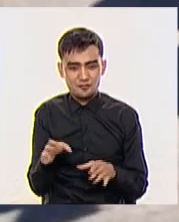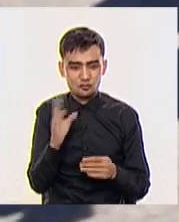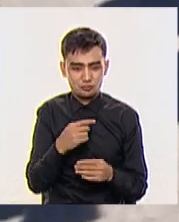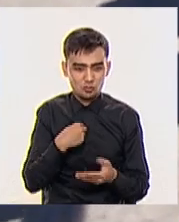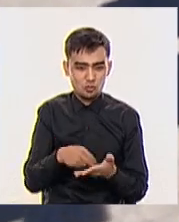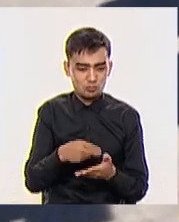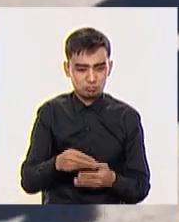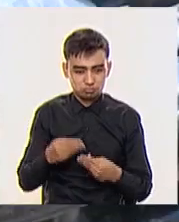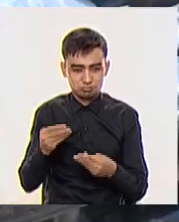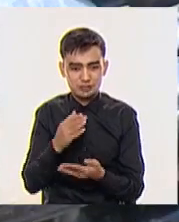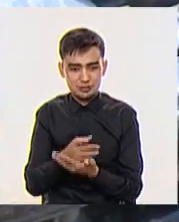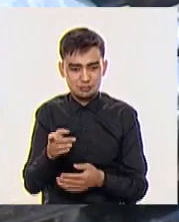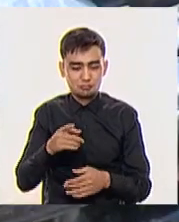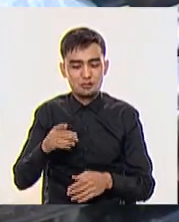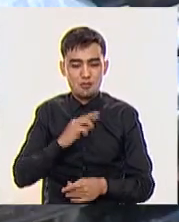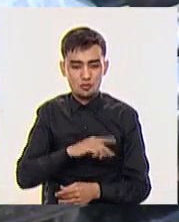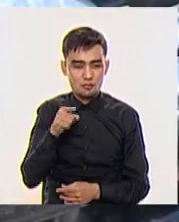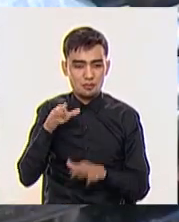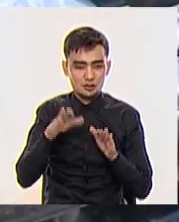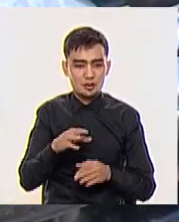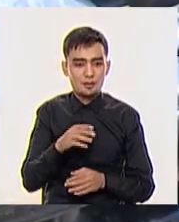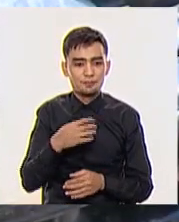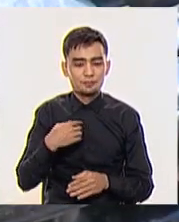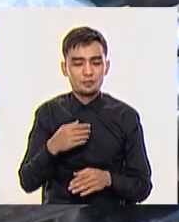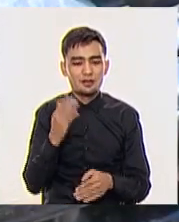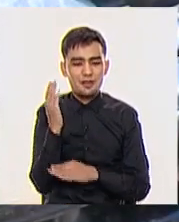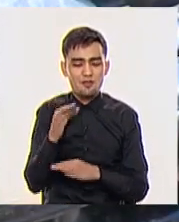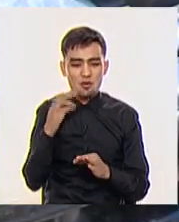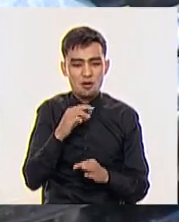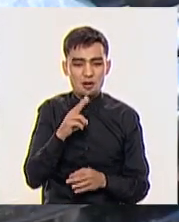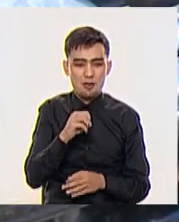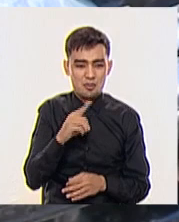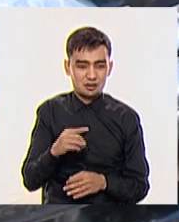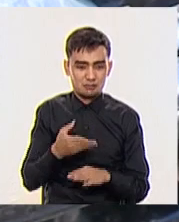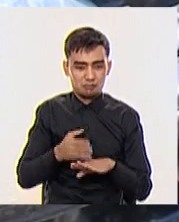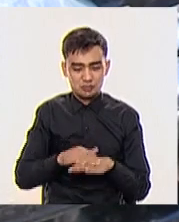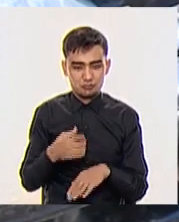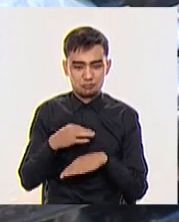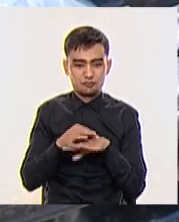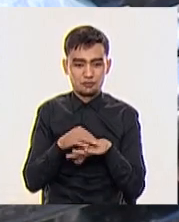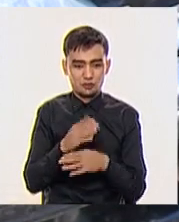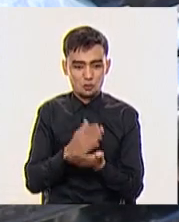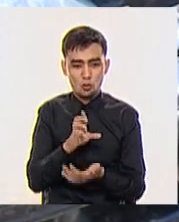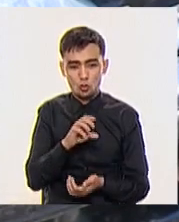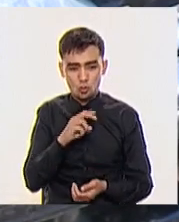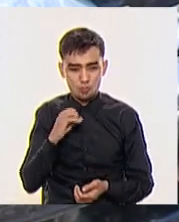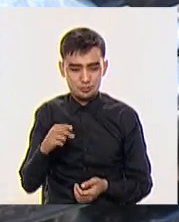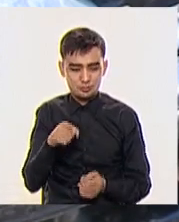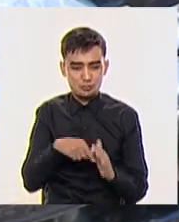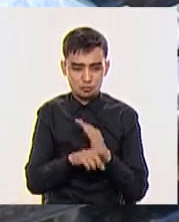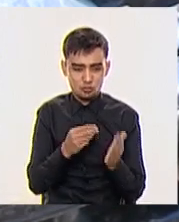berip otırmın deydi. Ağaçtı kamazben kirgizet. Onun kubu kança turat kımbat. Oğan da kömük tösemiz. Joqta